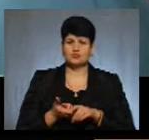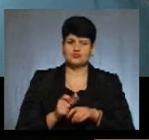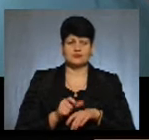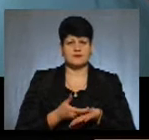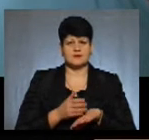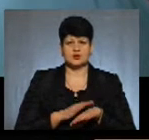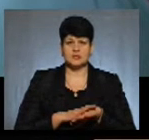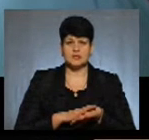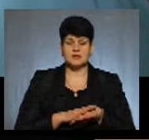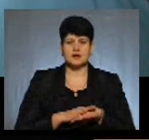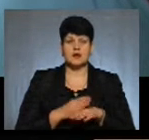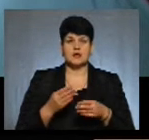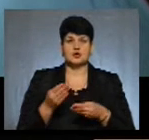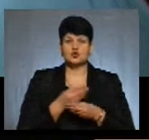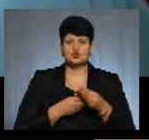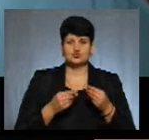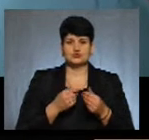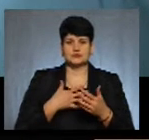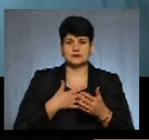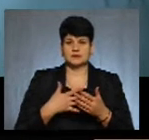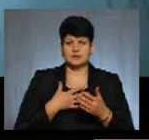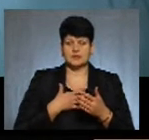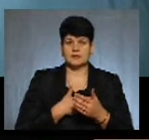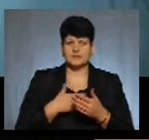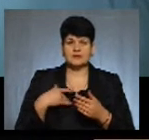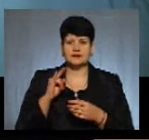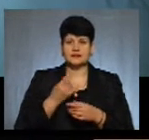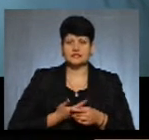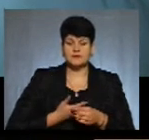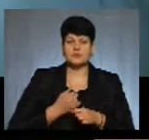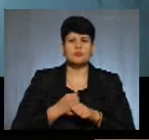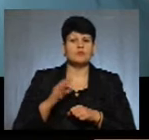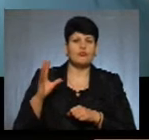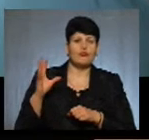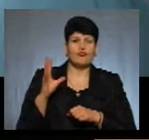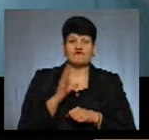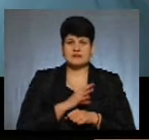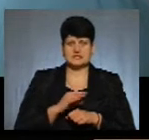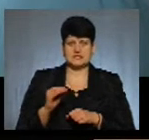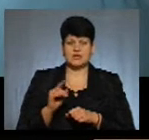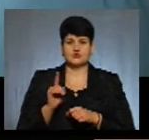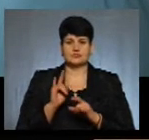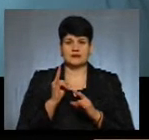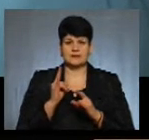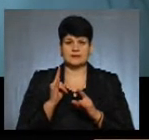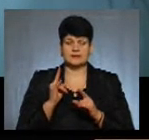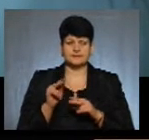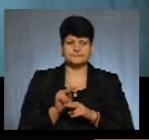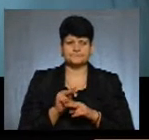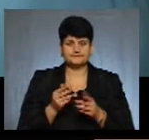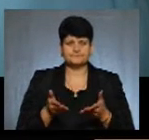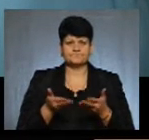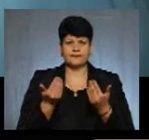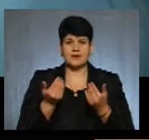важкий, знаходиться на штучній вентиляції легень, але дитинка жива, ми робимо все, щоб дитина вийшла з цього